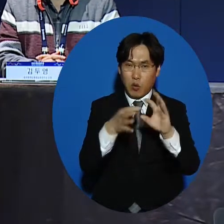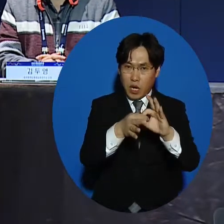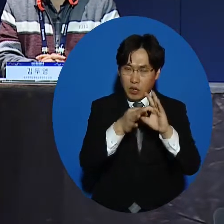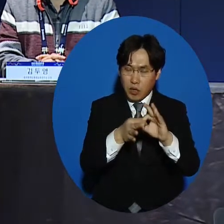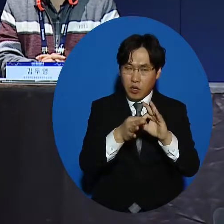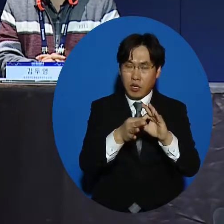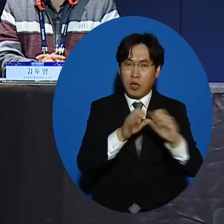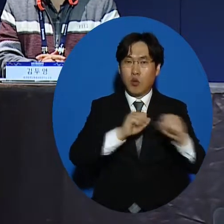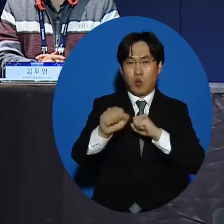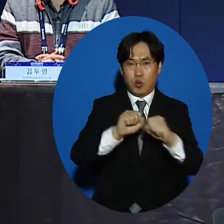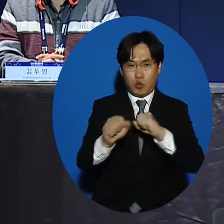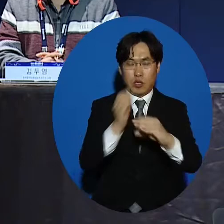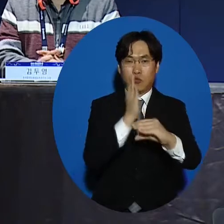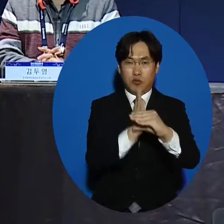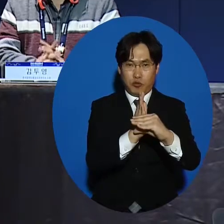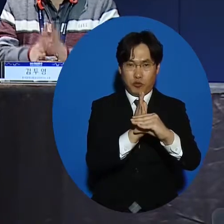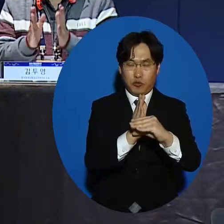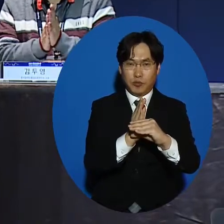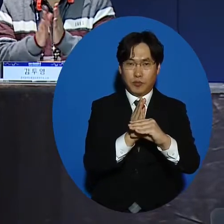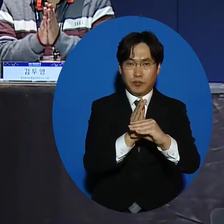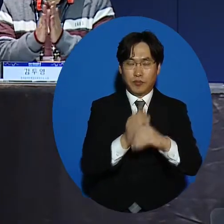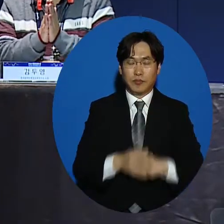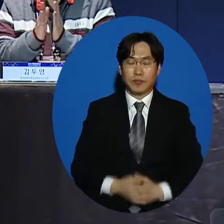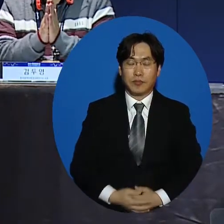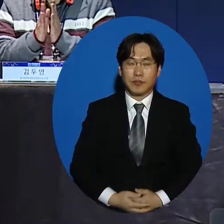계십니다. 인사드리겠습니다.